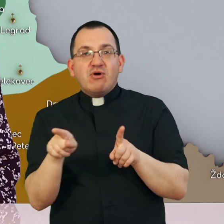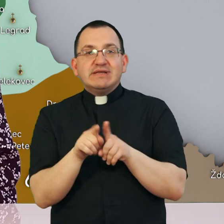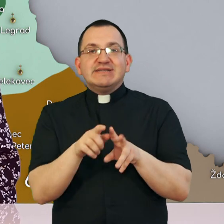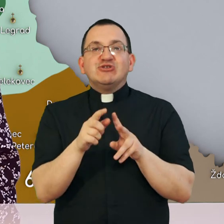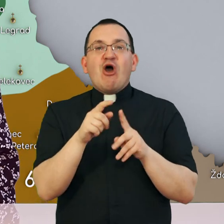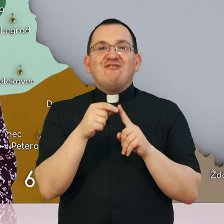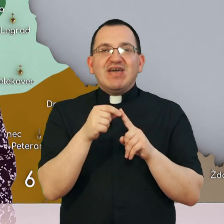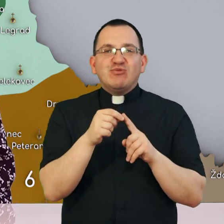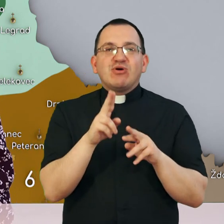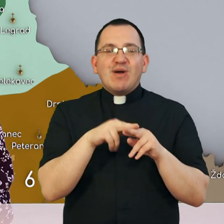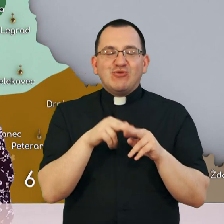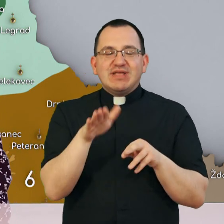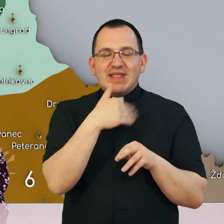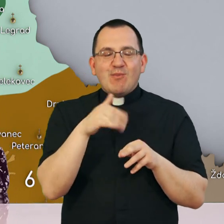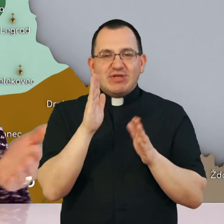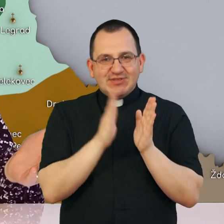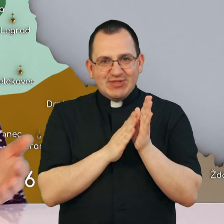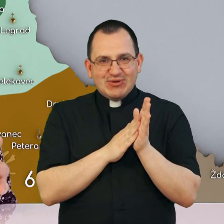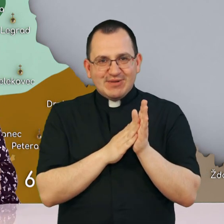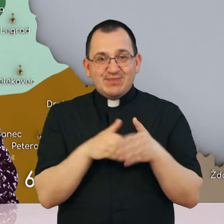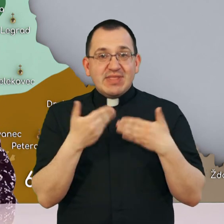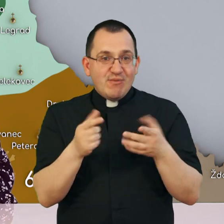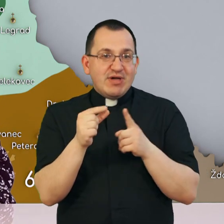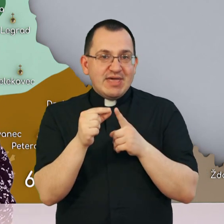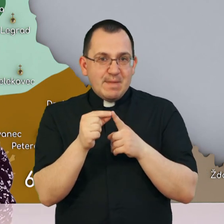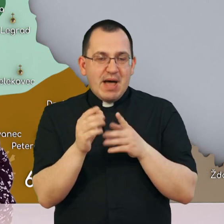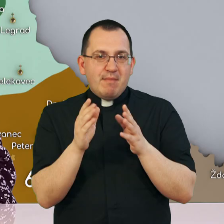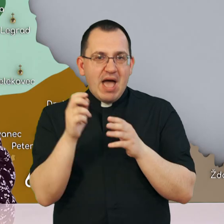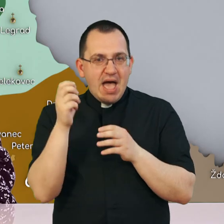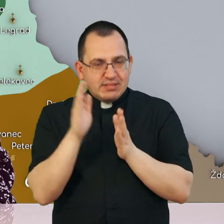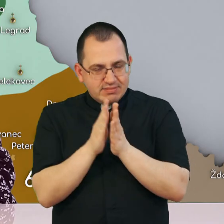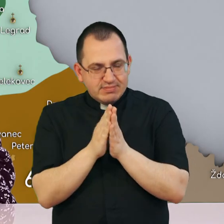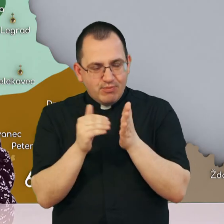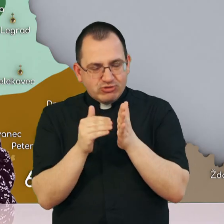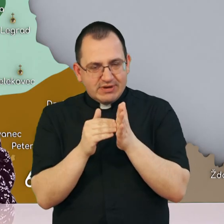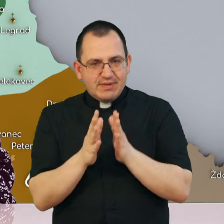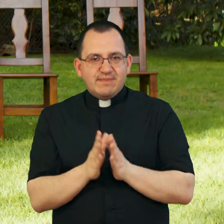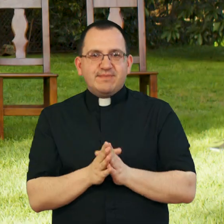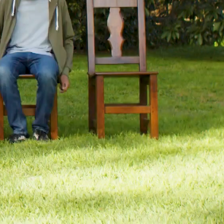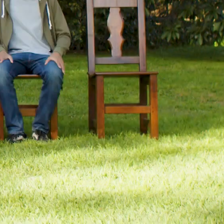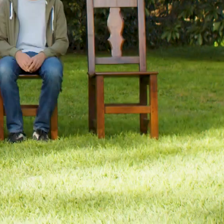mi svjedoci. Evo i papinih molitvenih nakana u Marijinom mjesecu svibnju.